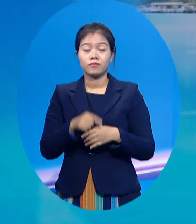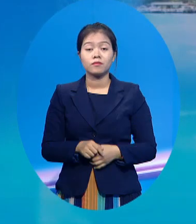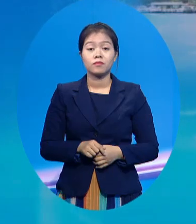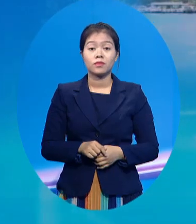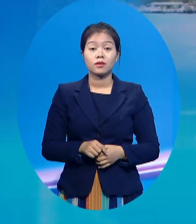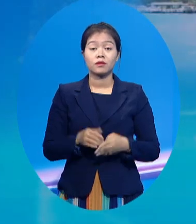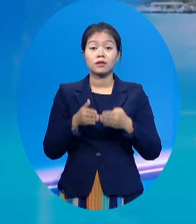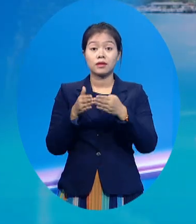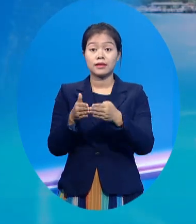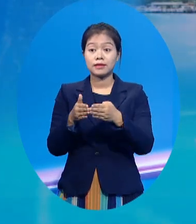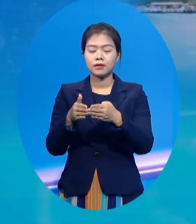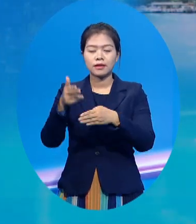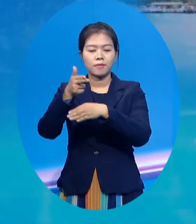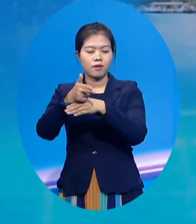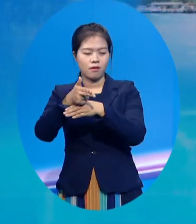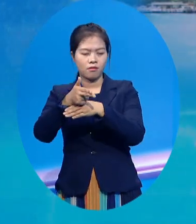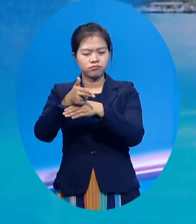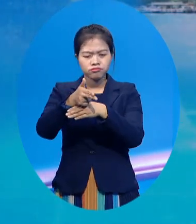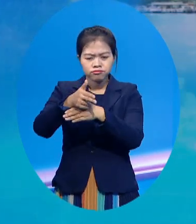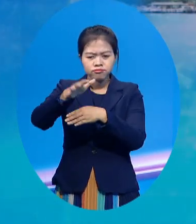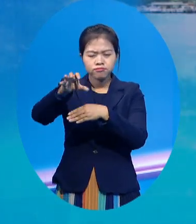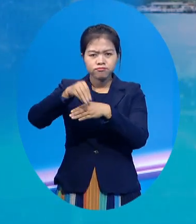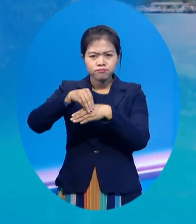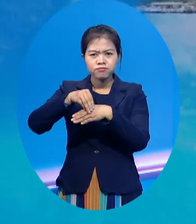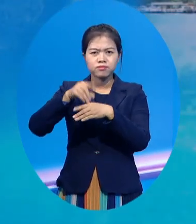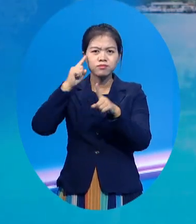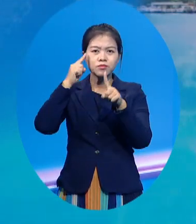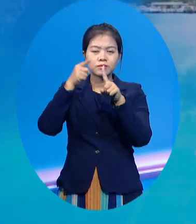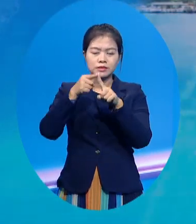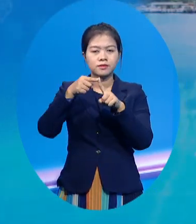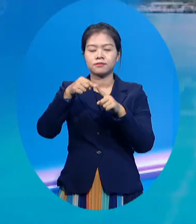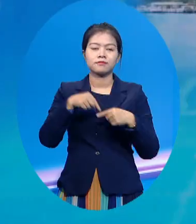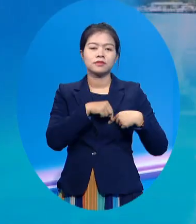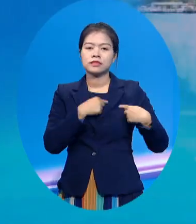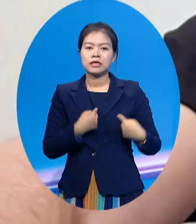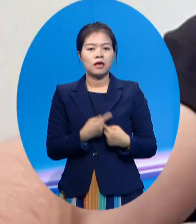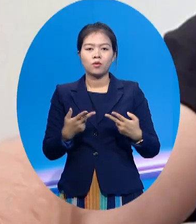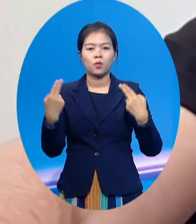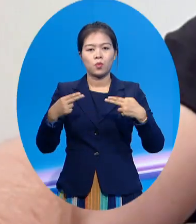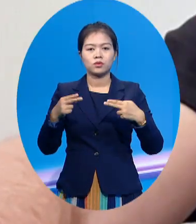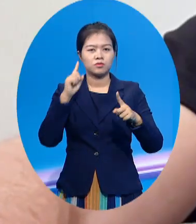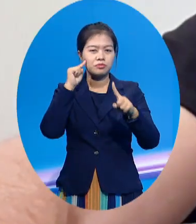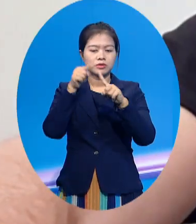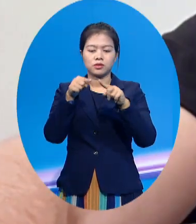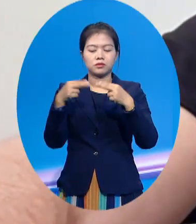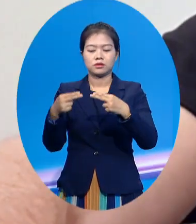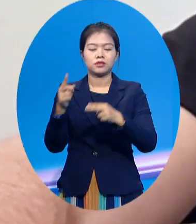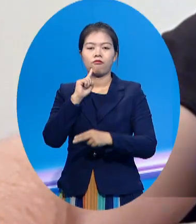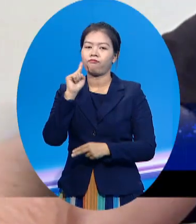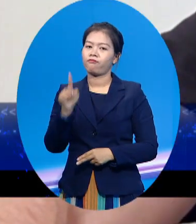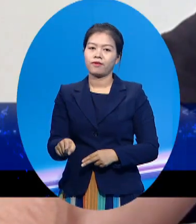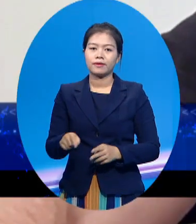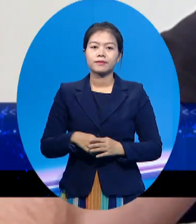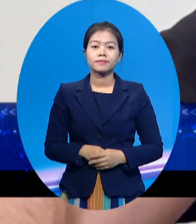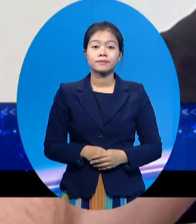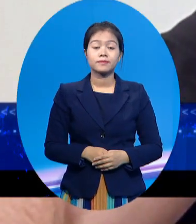lắp trên tàu để đảm bảo việc phục vụ sứ mệnh nhân đạo và Không nhằm mục đích quân sự theo tổng